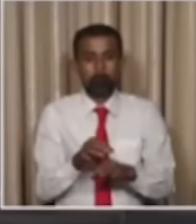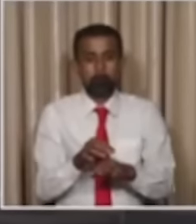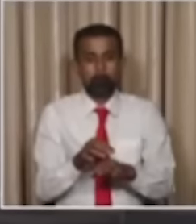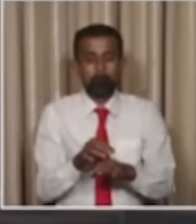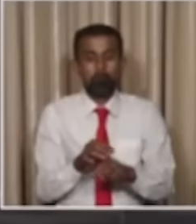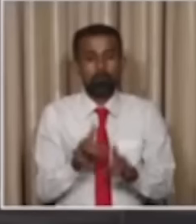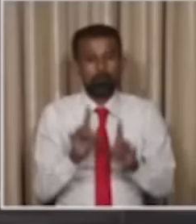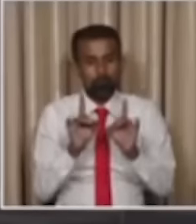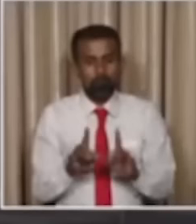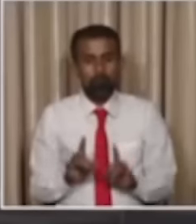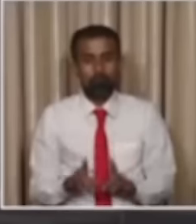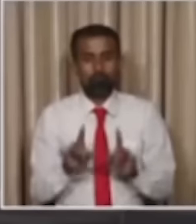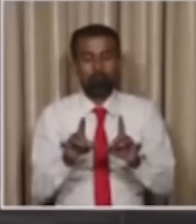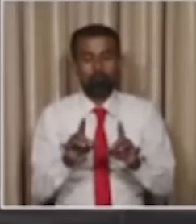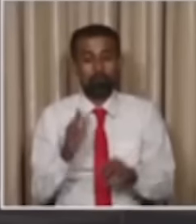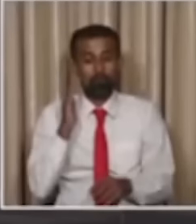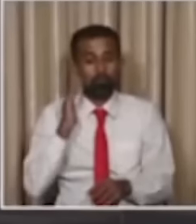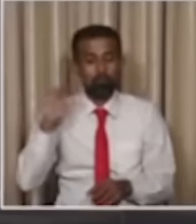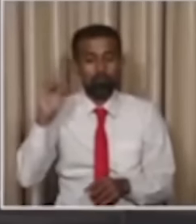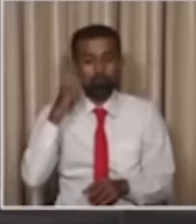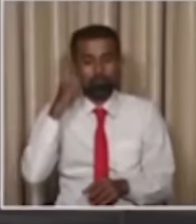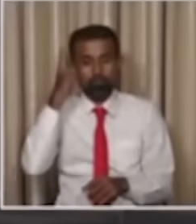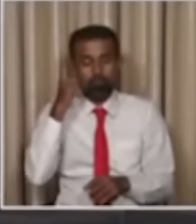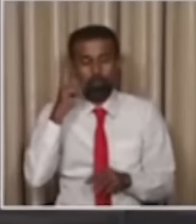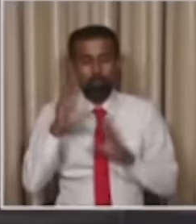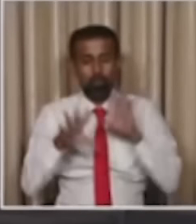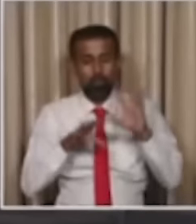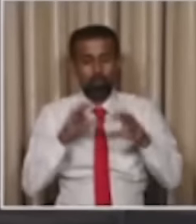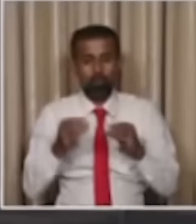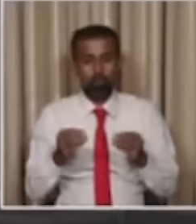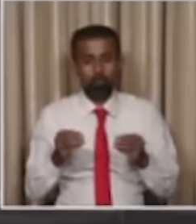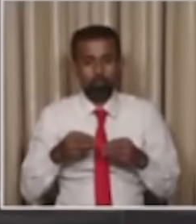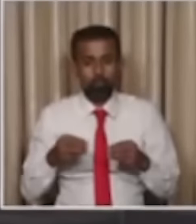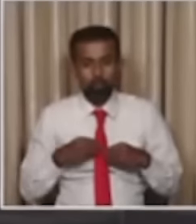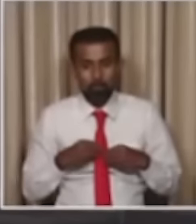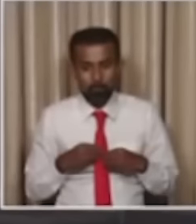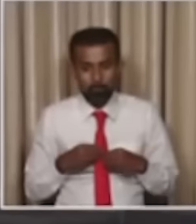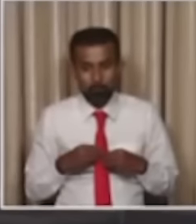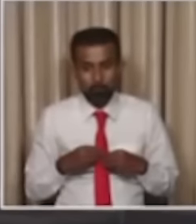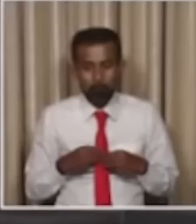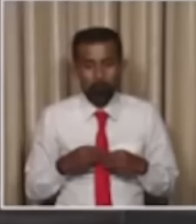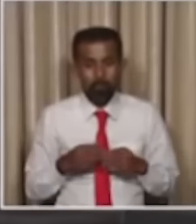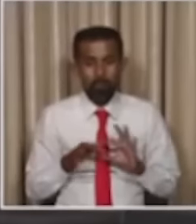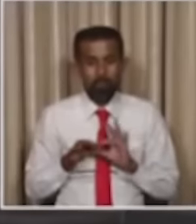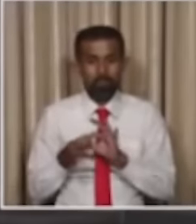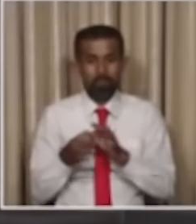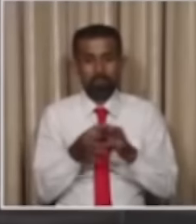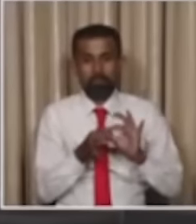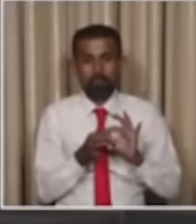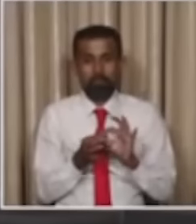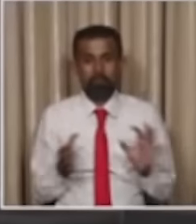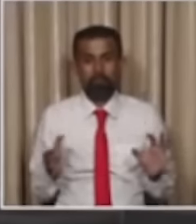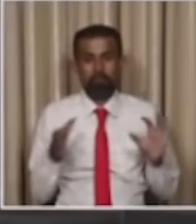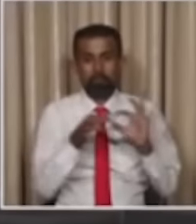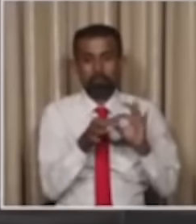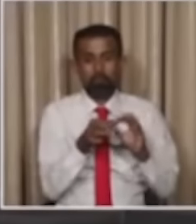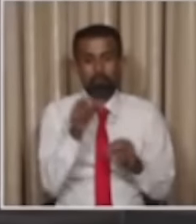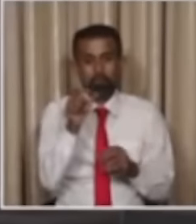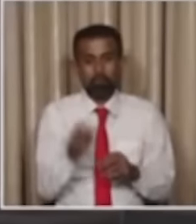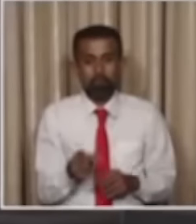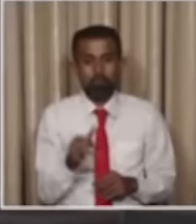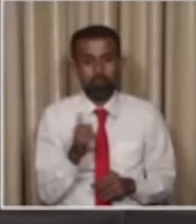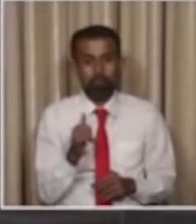ඔස්සේ යමින් විදේශ බුද්ධිංශයක් තොරතුරු ලබා ගැනීම සඳහා මෙම ජාලයට ඇතුළත් කරන ලද පුද්ගලයෙකු විය